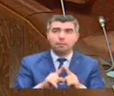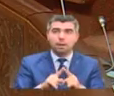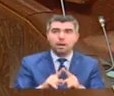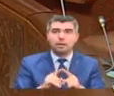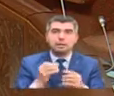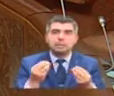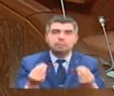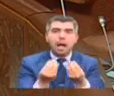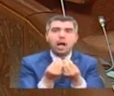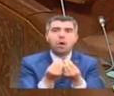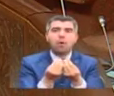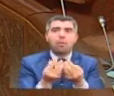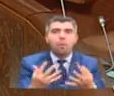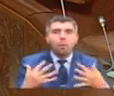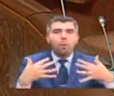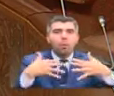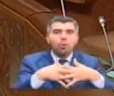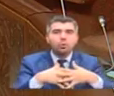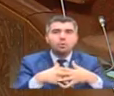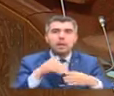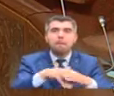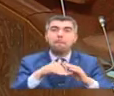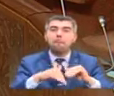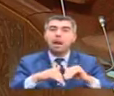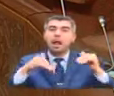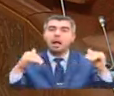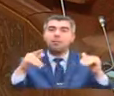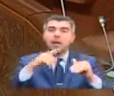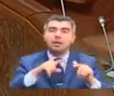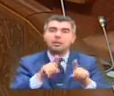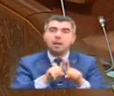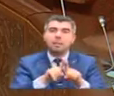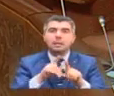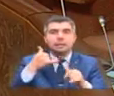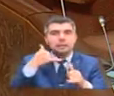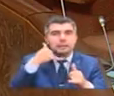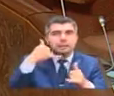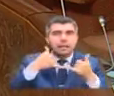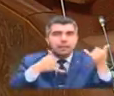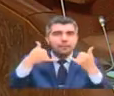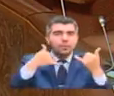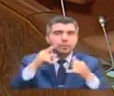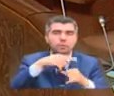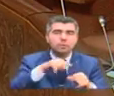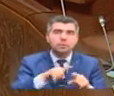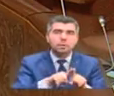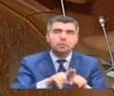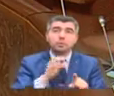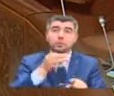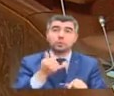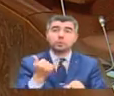المسؤولية، نتحملوا جميع البرلمانيين تاهما عندهم مسؤوليه، لان المواطن غادي يتصلوا بكم، اشنو غديروا؟ غتصلوا